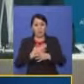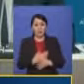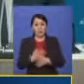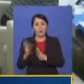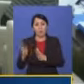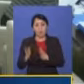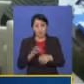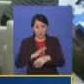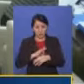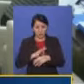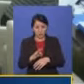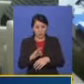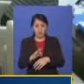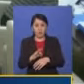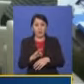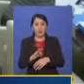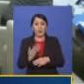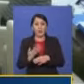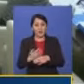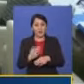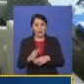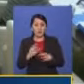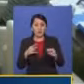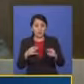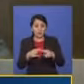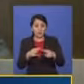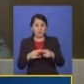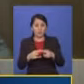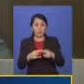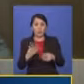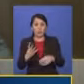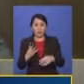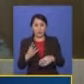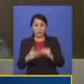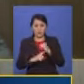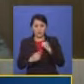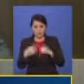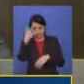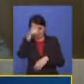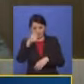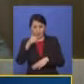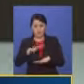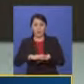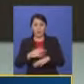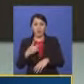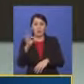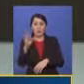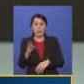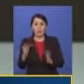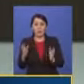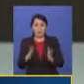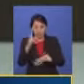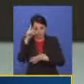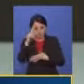жұмыстарды жалғастыру қажет. Соның бірі несие берудегі кедергілерді жою. Кейінгі 4 жылда банктік қарыздар 22%-ға қысқарған. Кепілді мүлік